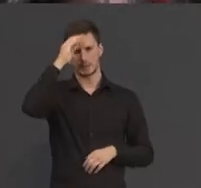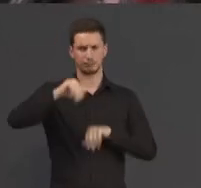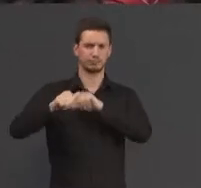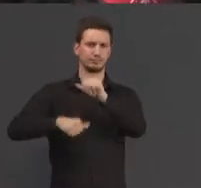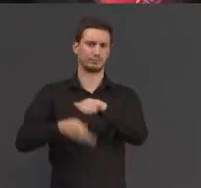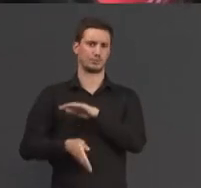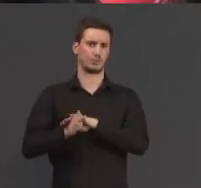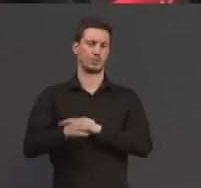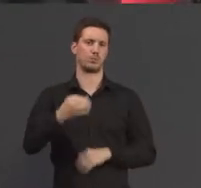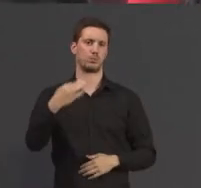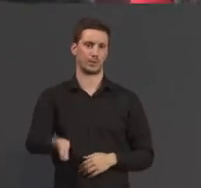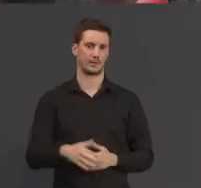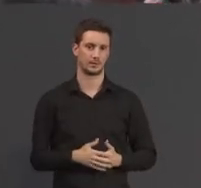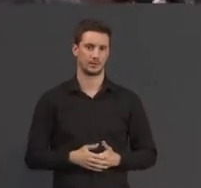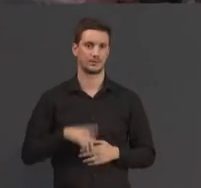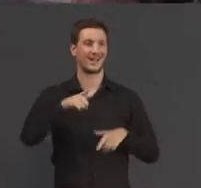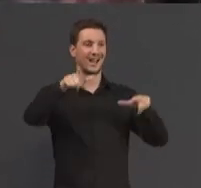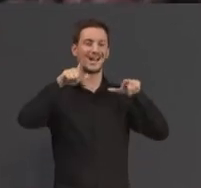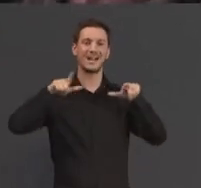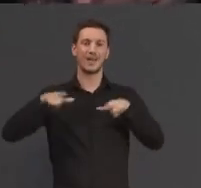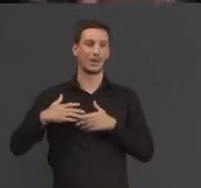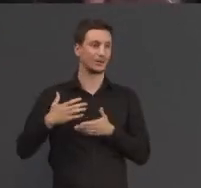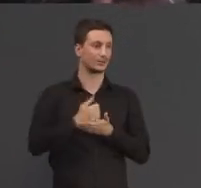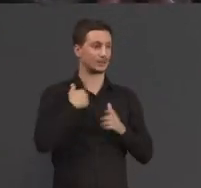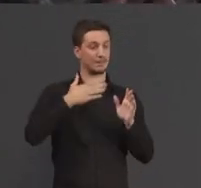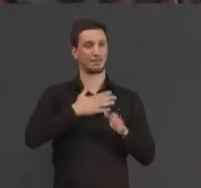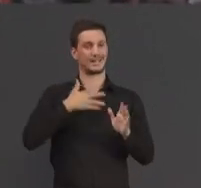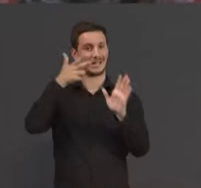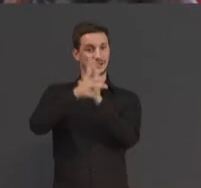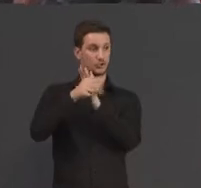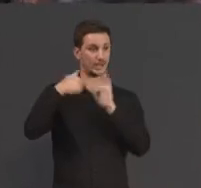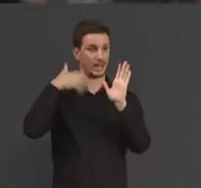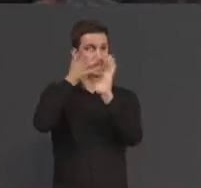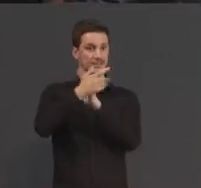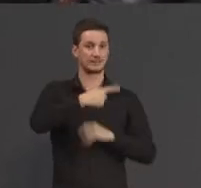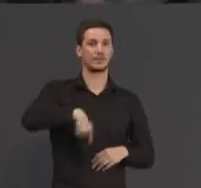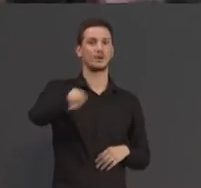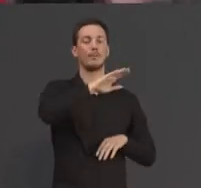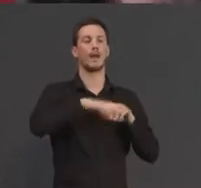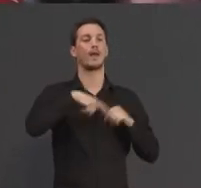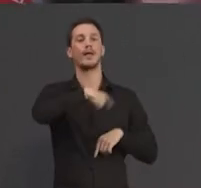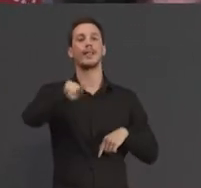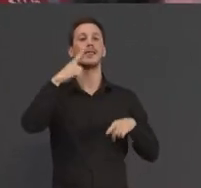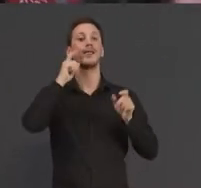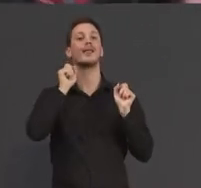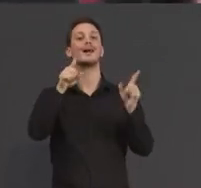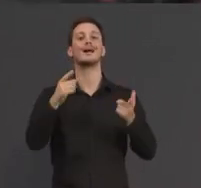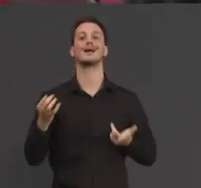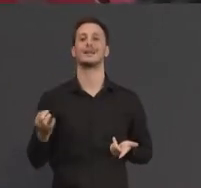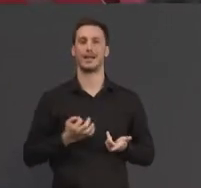endavant. Graduats i graduades, us he explicat la meva història avui perquè us adoneu de la